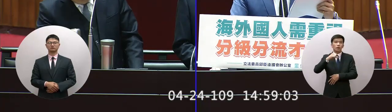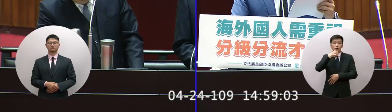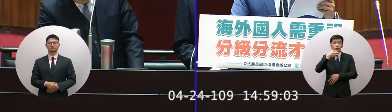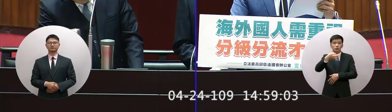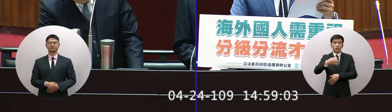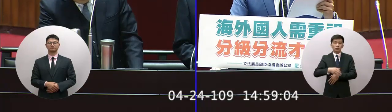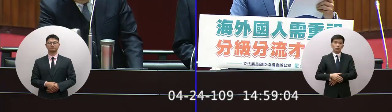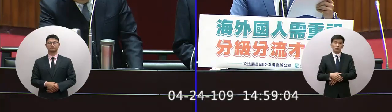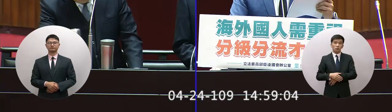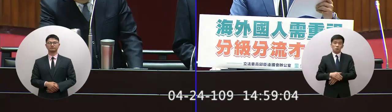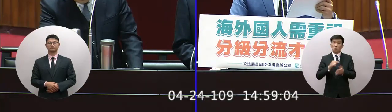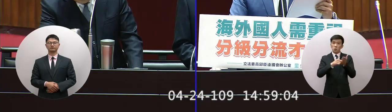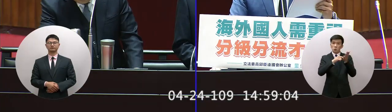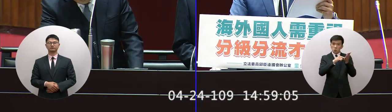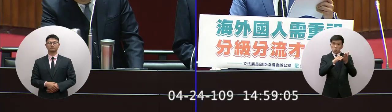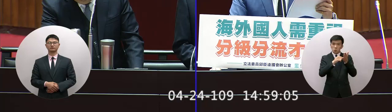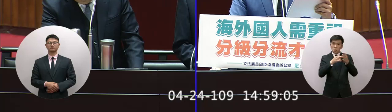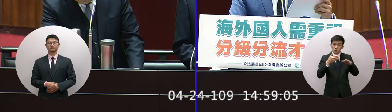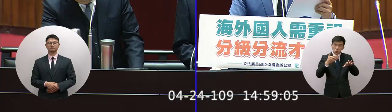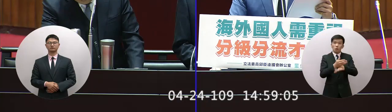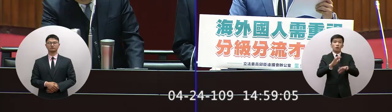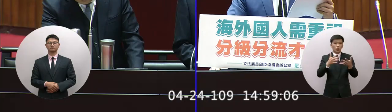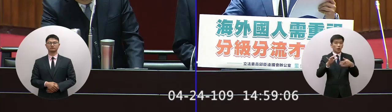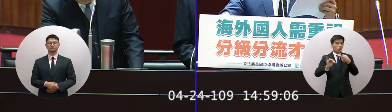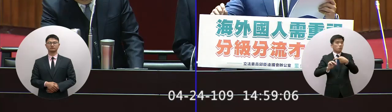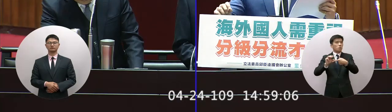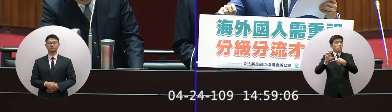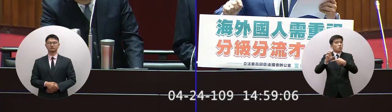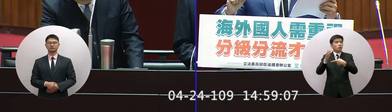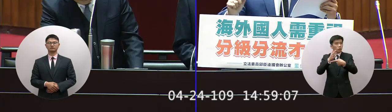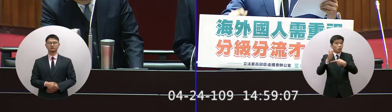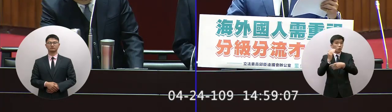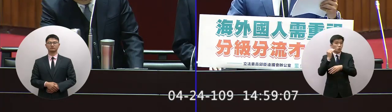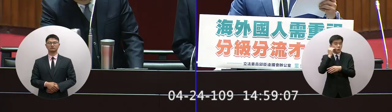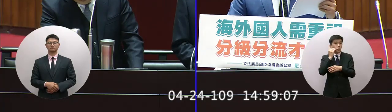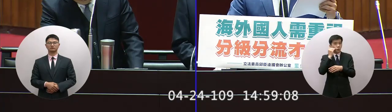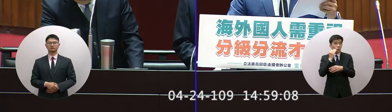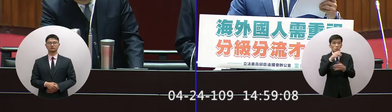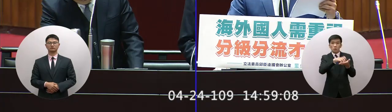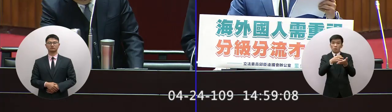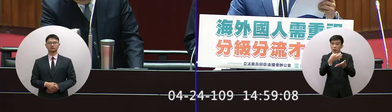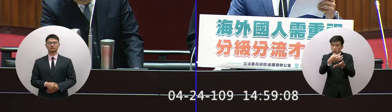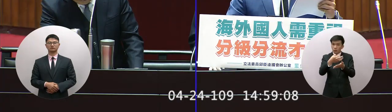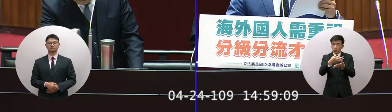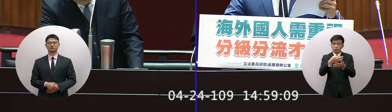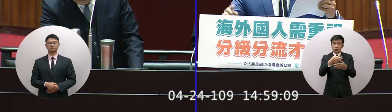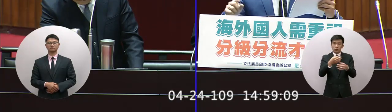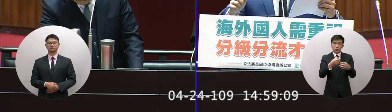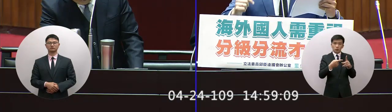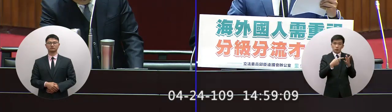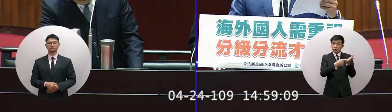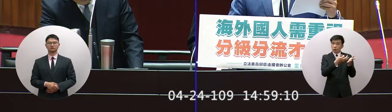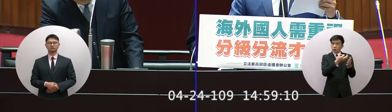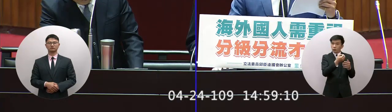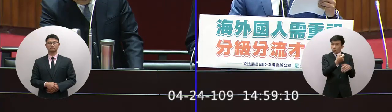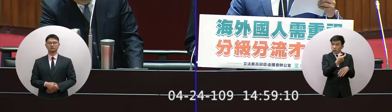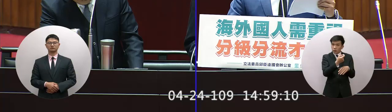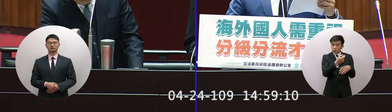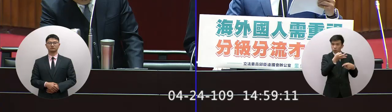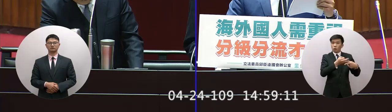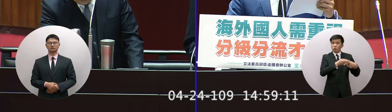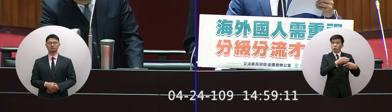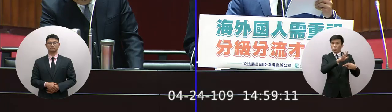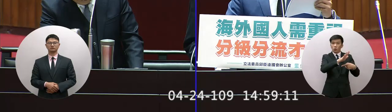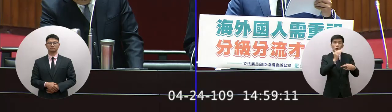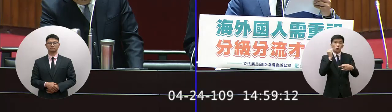最高的成数也到80%而已。那手续费的部分，小额是减半，大额是照价收费。那但是防疫千亿保国内的部